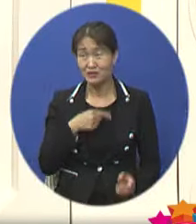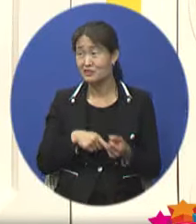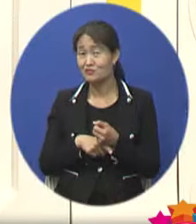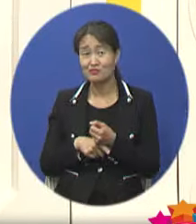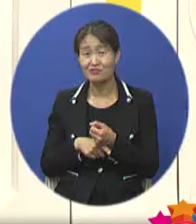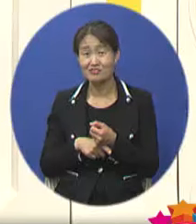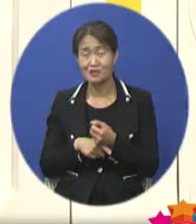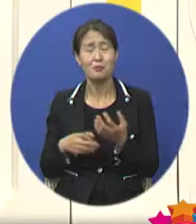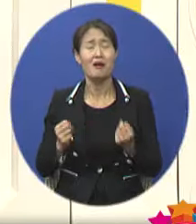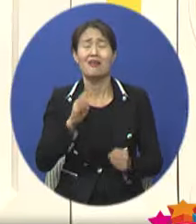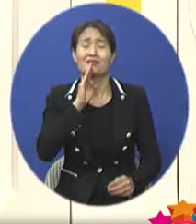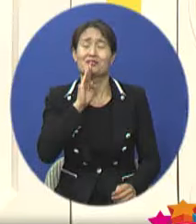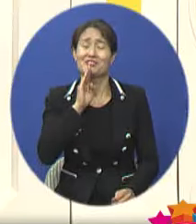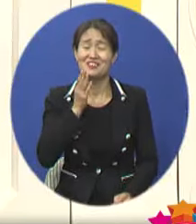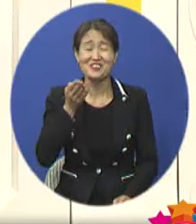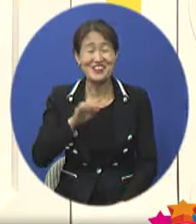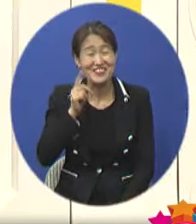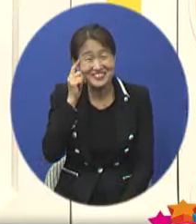이유는 아유. 많이 있는데